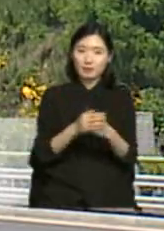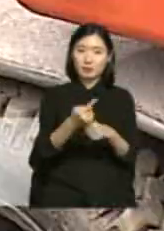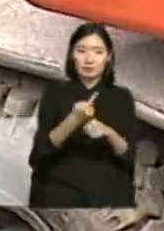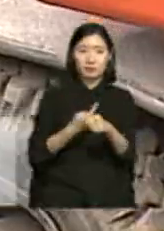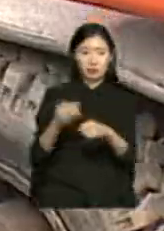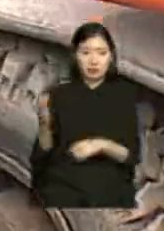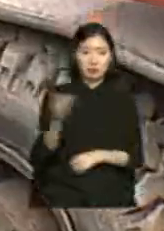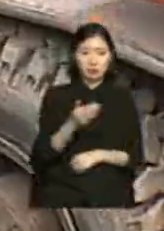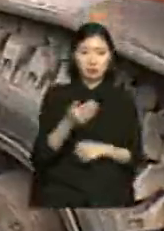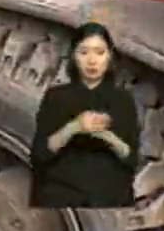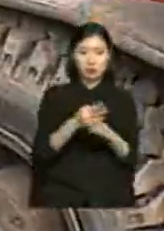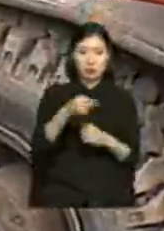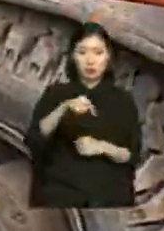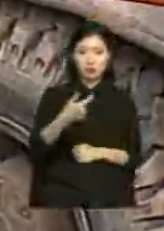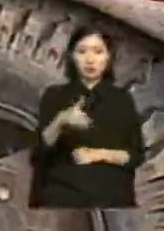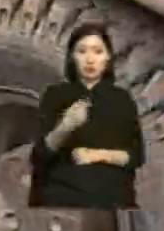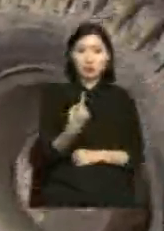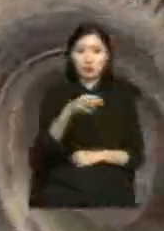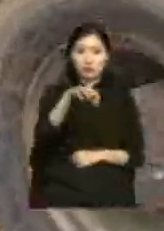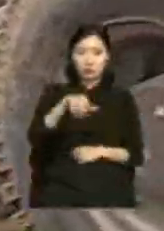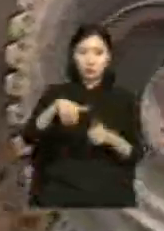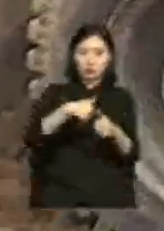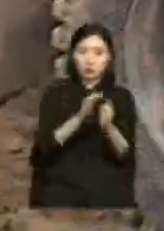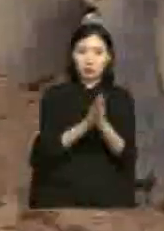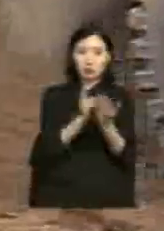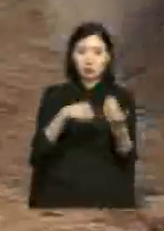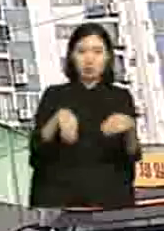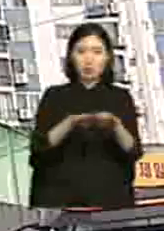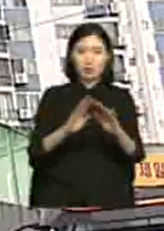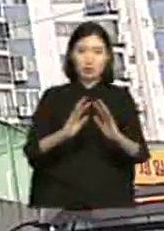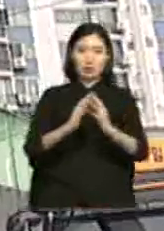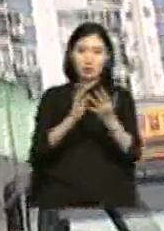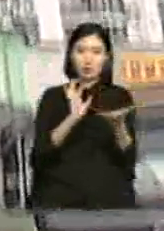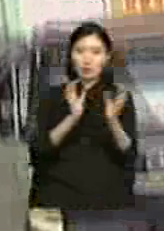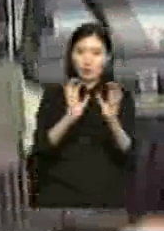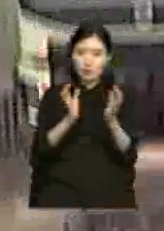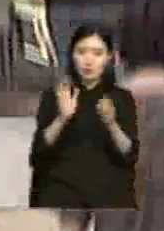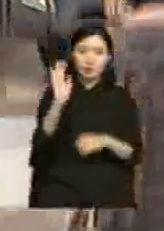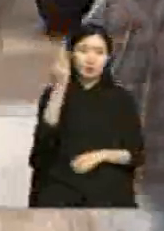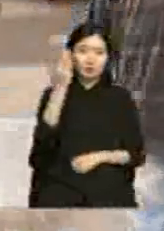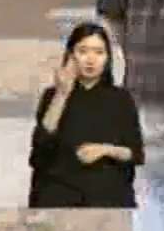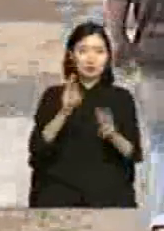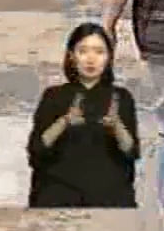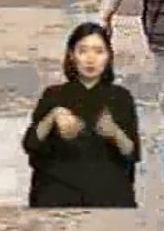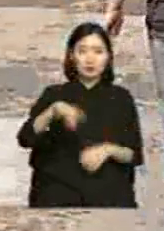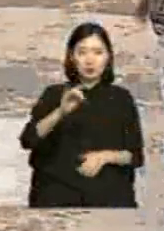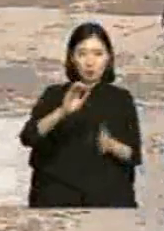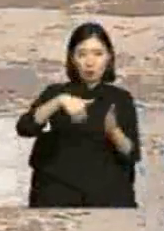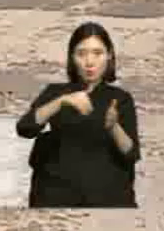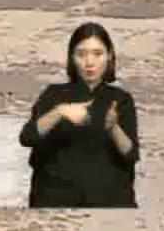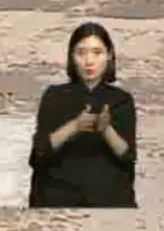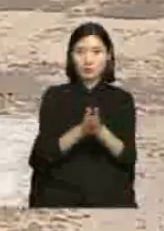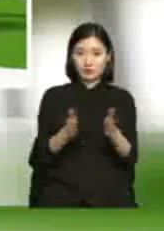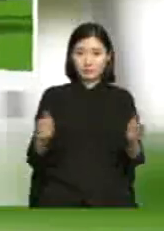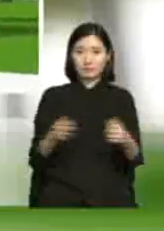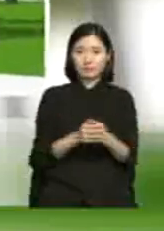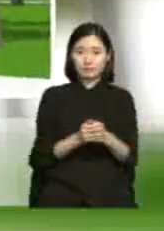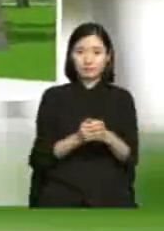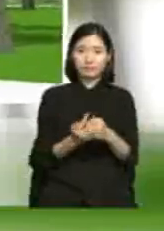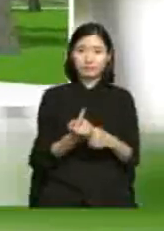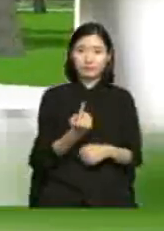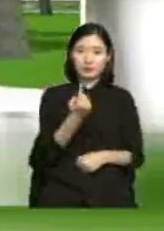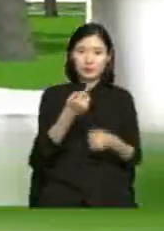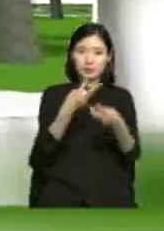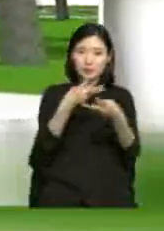지난해부터 둔촌동 일대 도서관 건립 논의가 추진돼 오다 최근 사업의 첫삽을 뜨게 된 겁니다. 지상